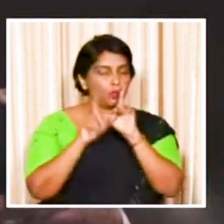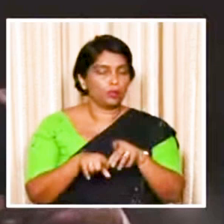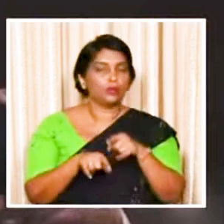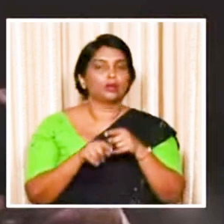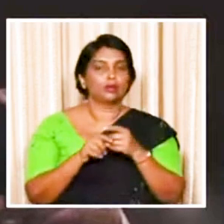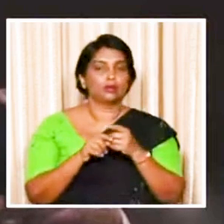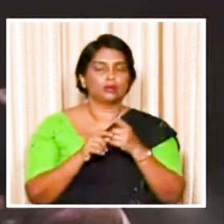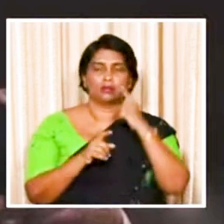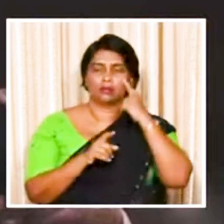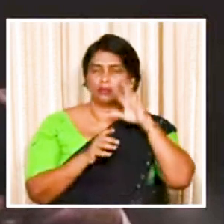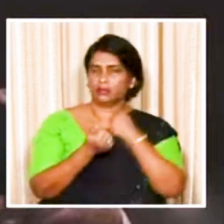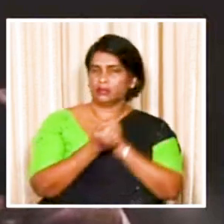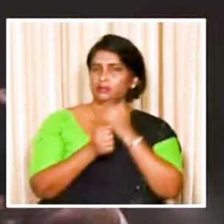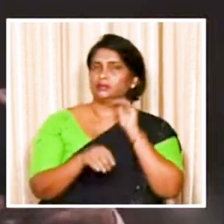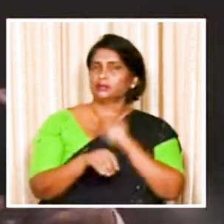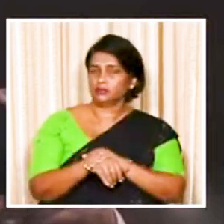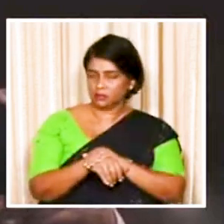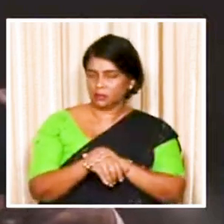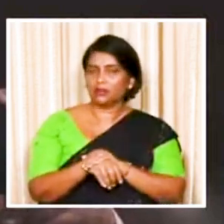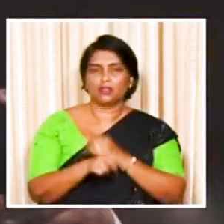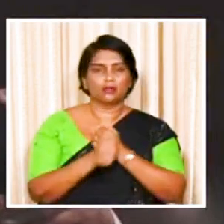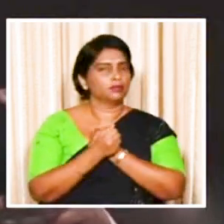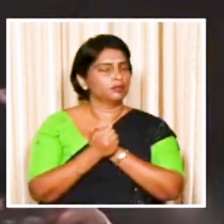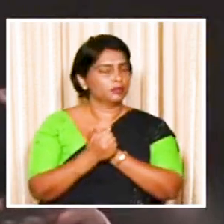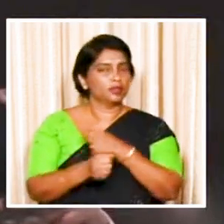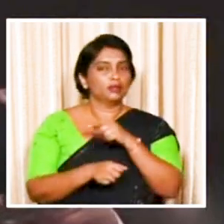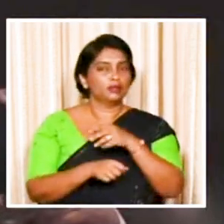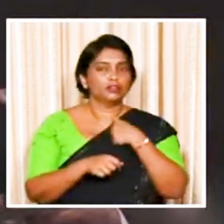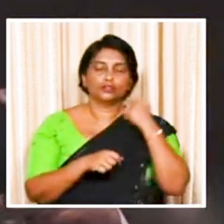குறிப்பாக கடந்த